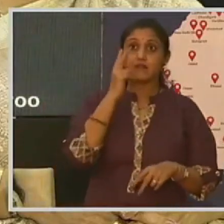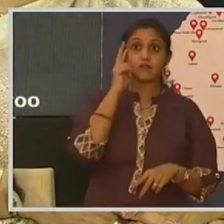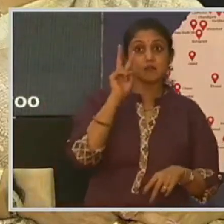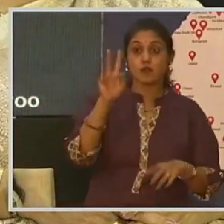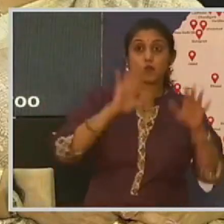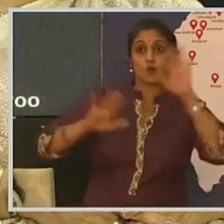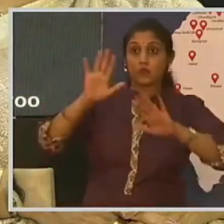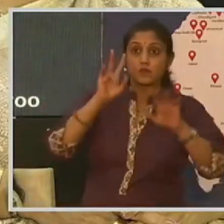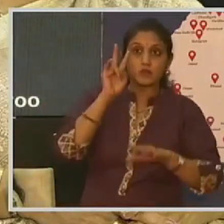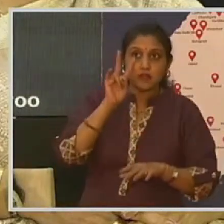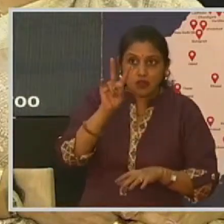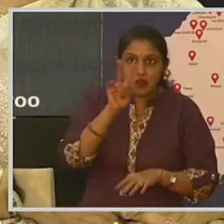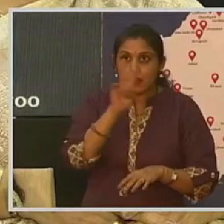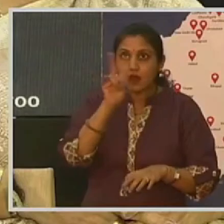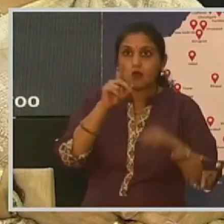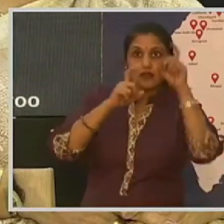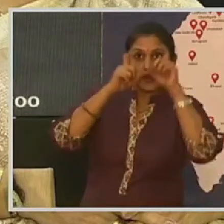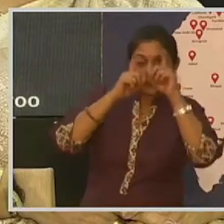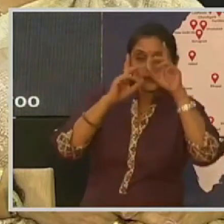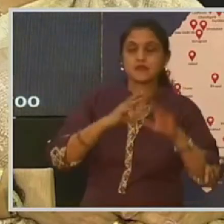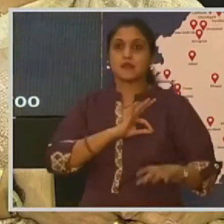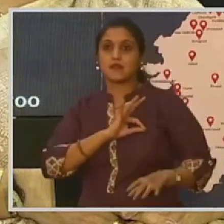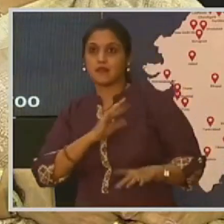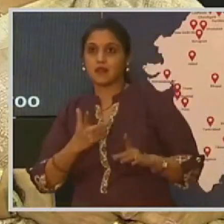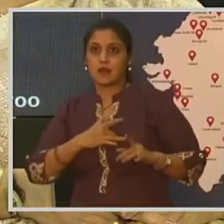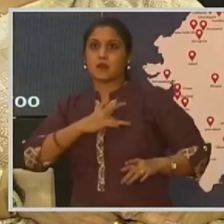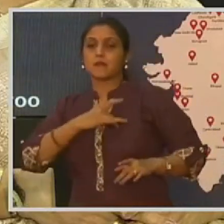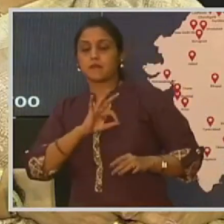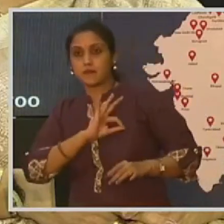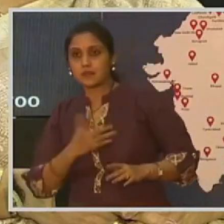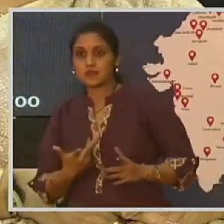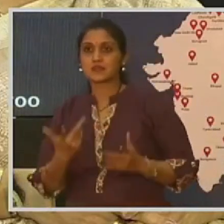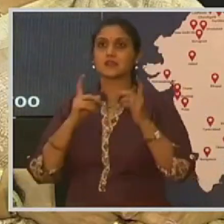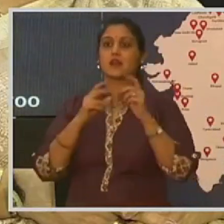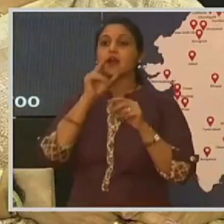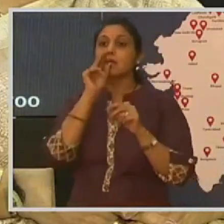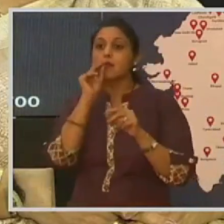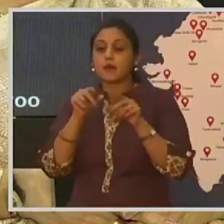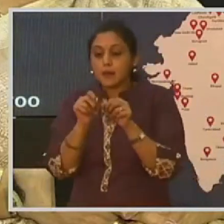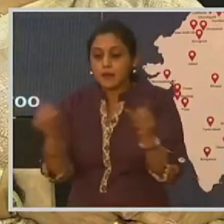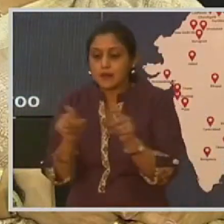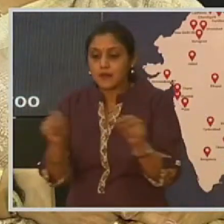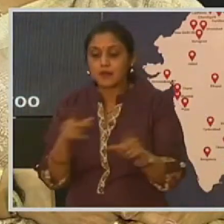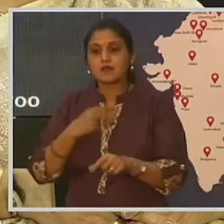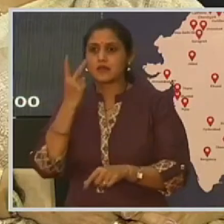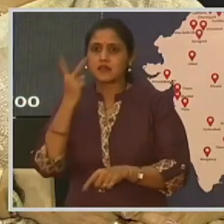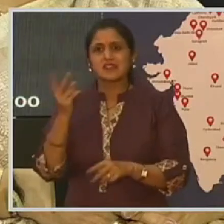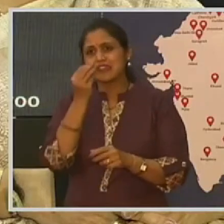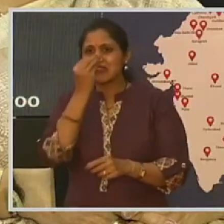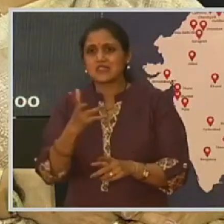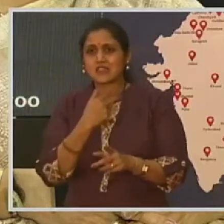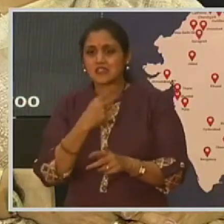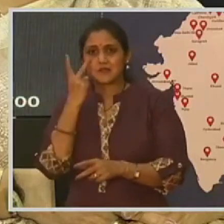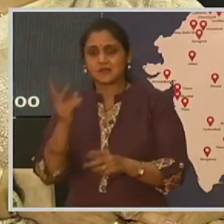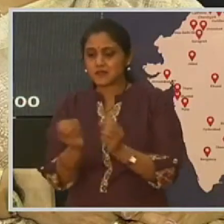लिए यूजिंग दिस एप्लीकेशंस गिव देम एन एक्सेसिबिलिटी टू फॉर द एंटरटेनमेंट दैट एनी वन ऑफ